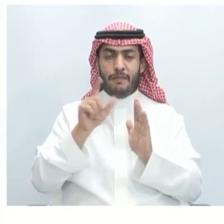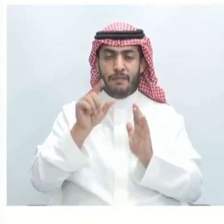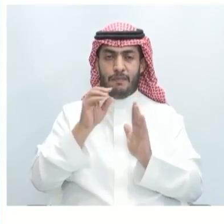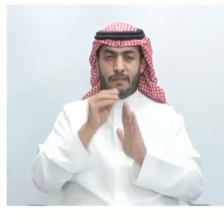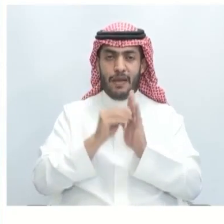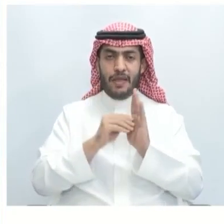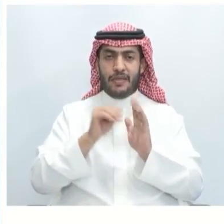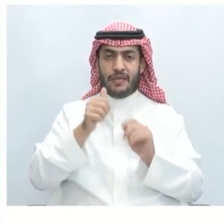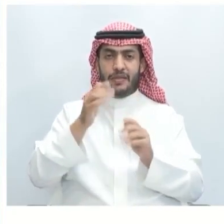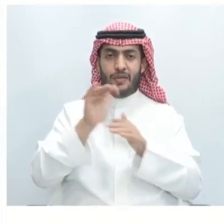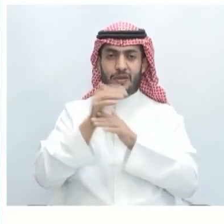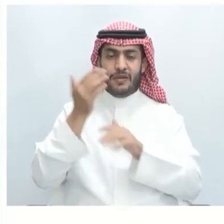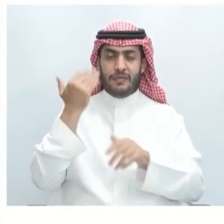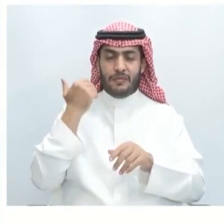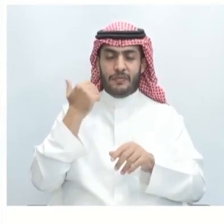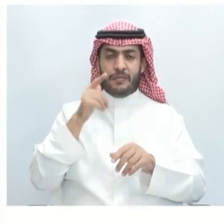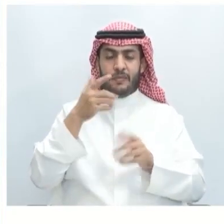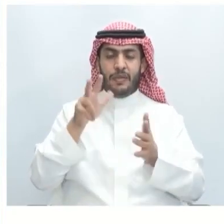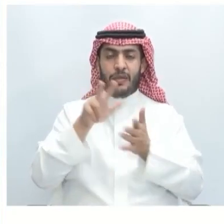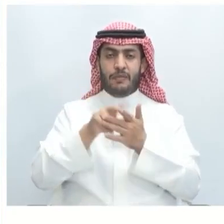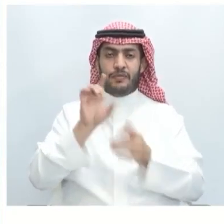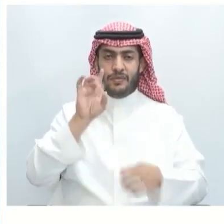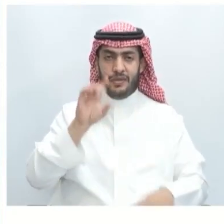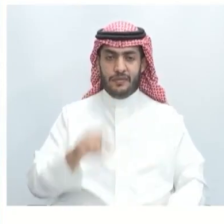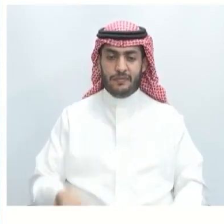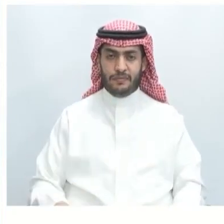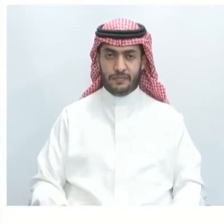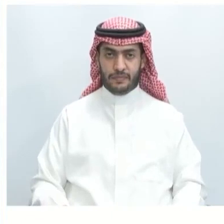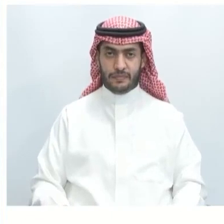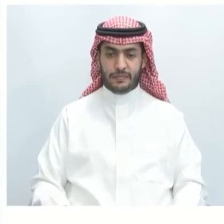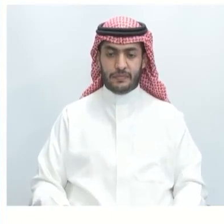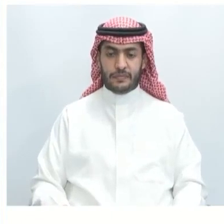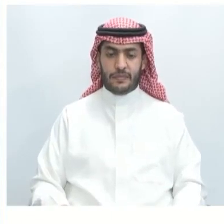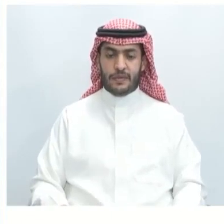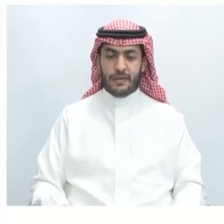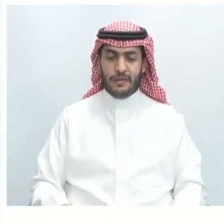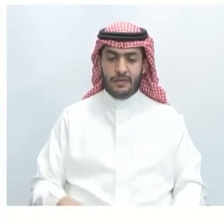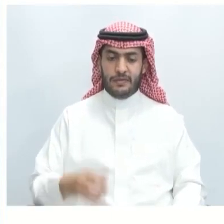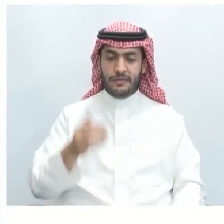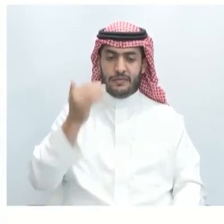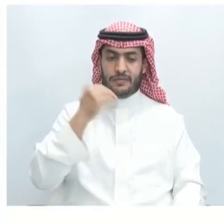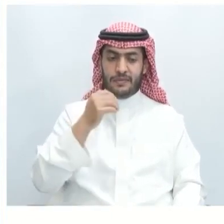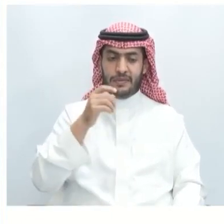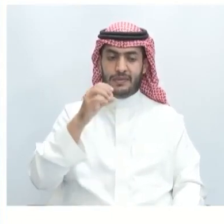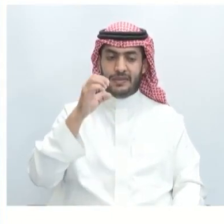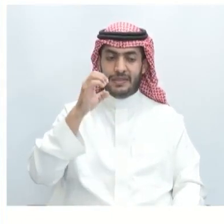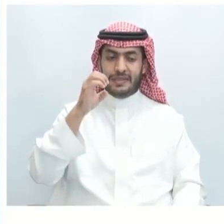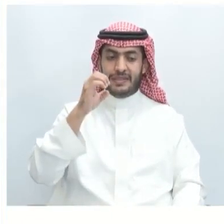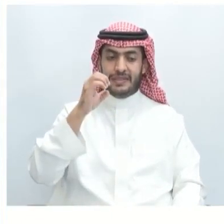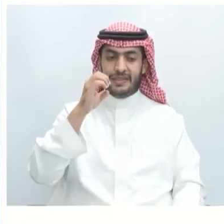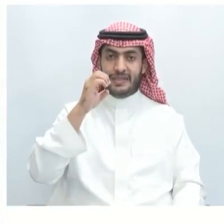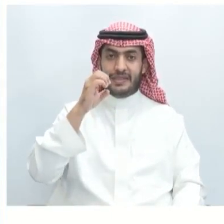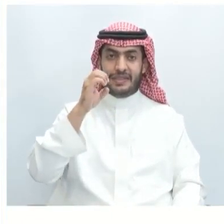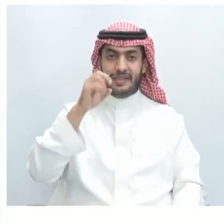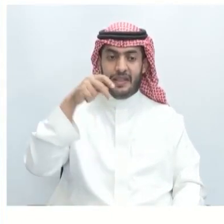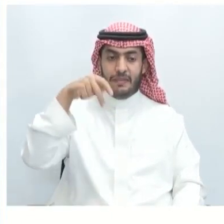نموذج للبيانات في الدروس السابقه سنطبق عليها باذن الله اذا حددنا سي 8 والسي 9 وهي اماكن هذه الخلايا